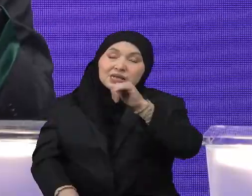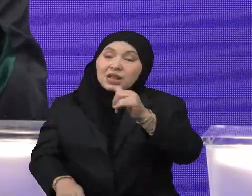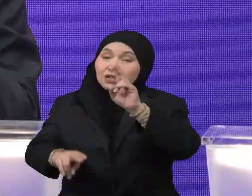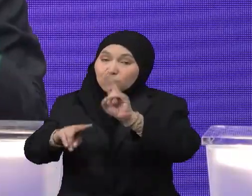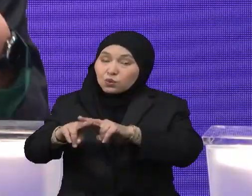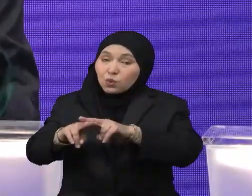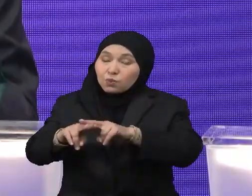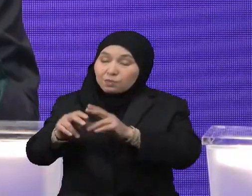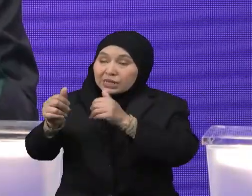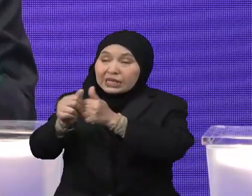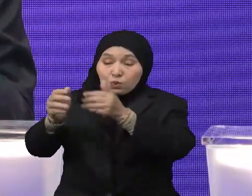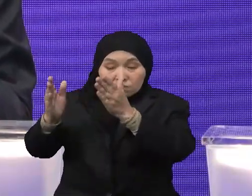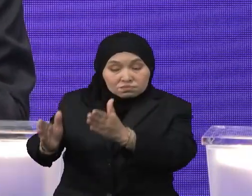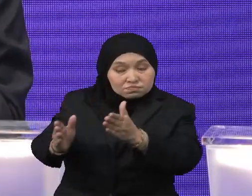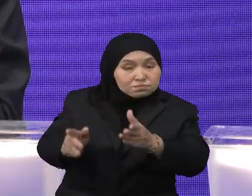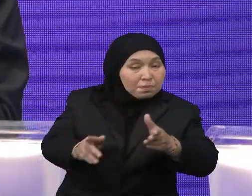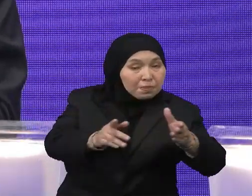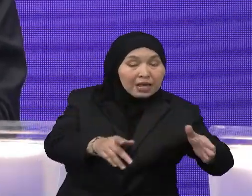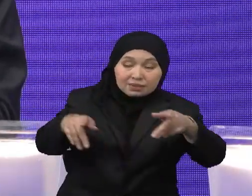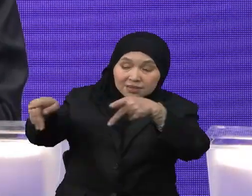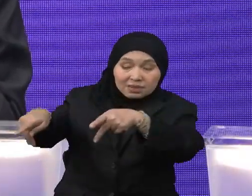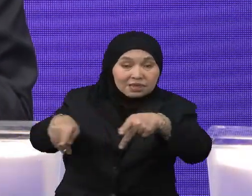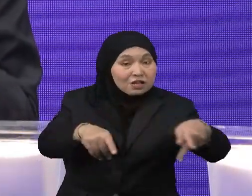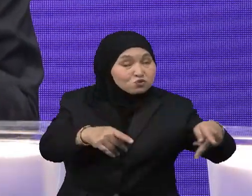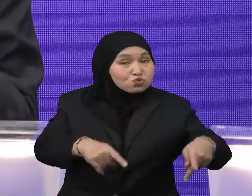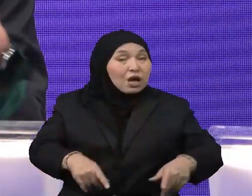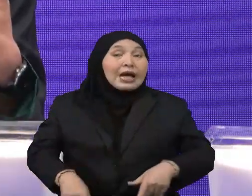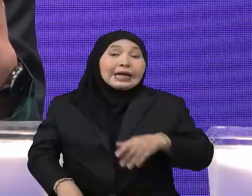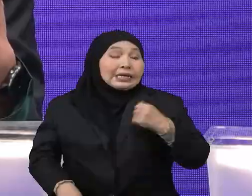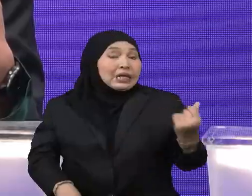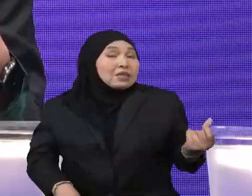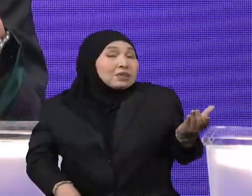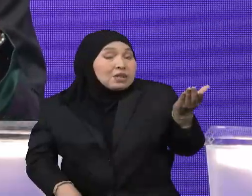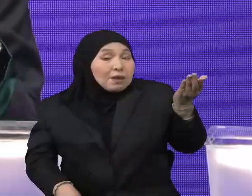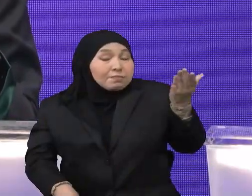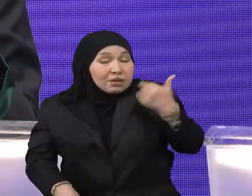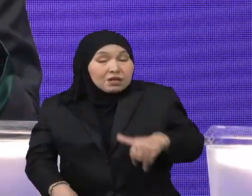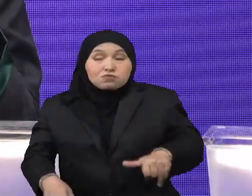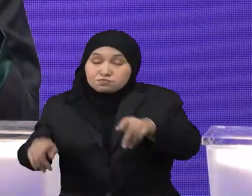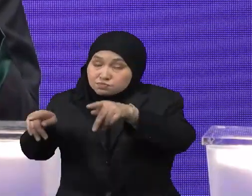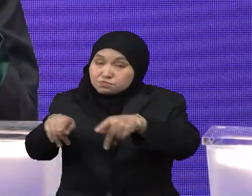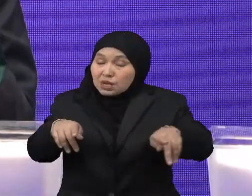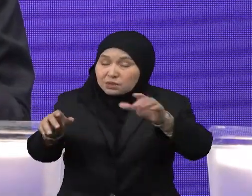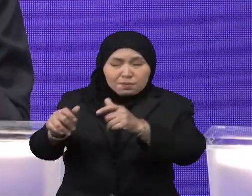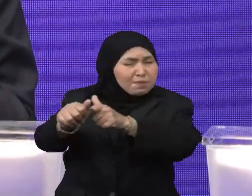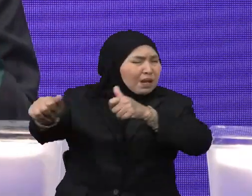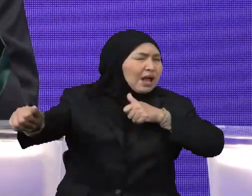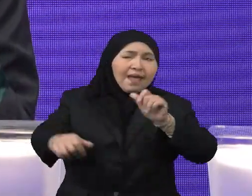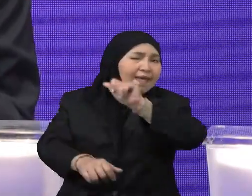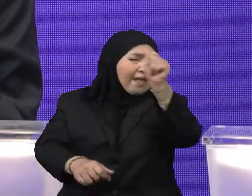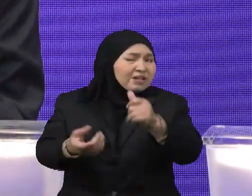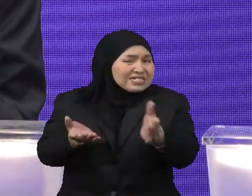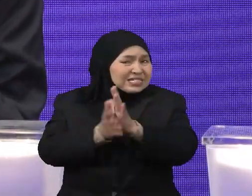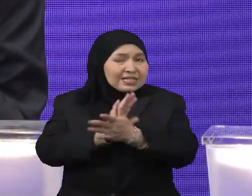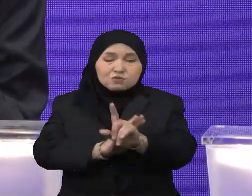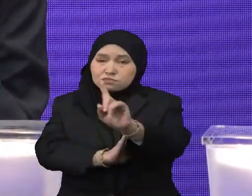mengikut strategi yang telah disusun oleh Nabi SAW pemanah Nabi SAW ketika kisah apa yang jadi jangan